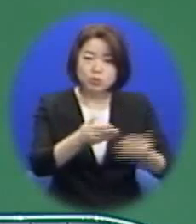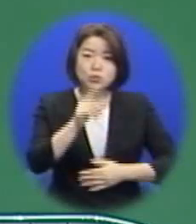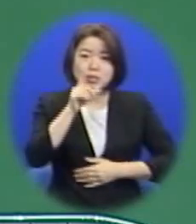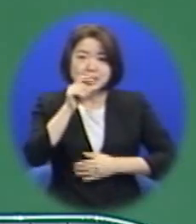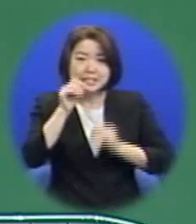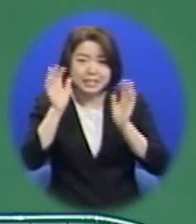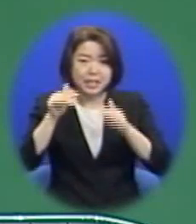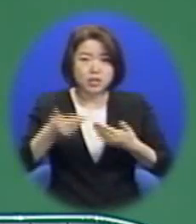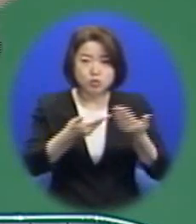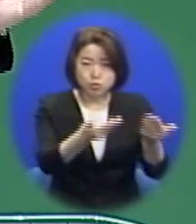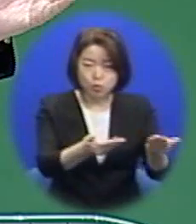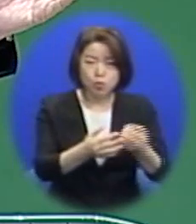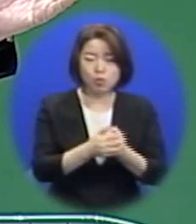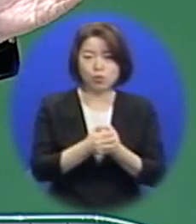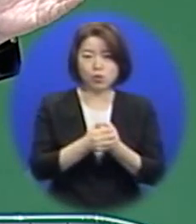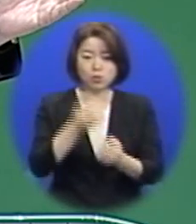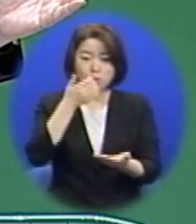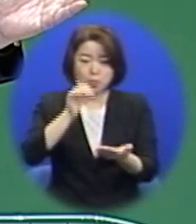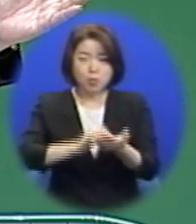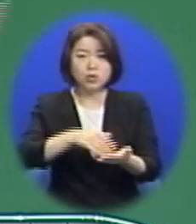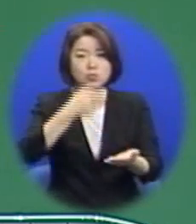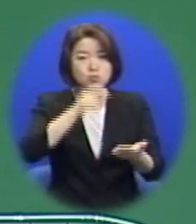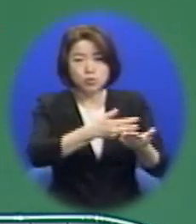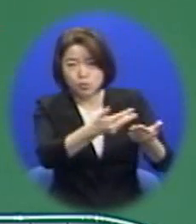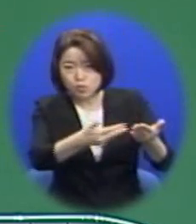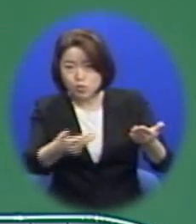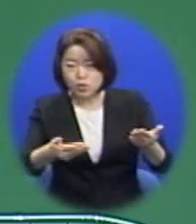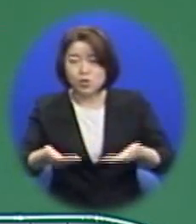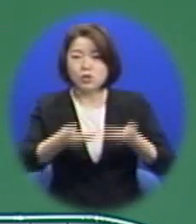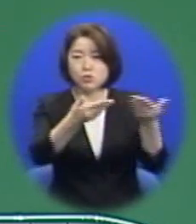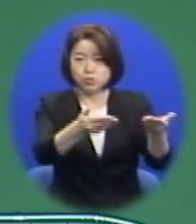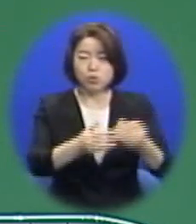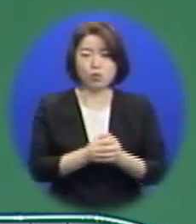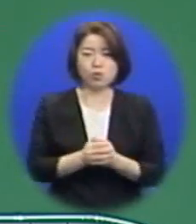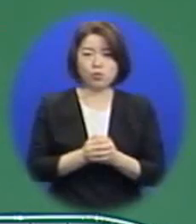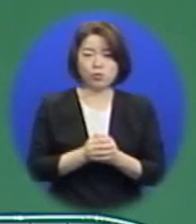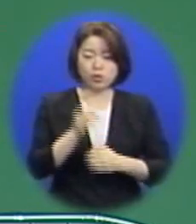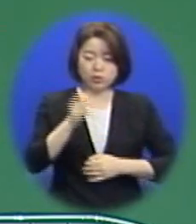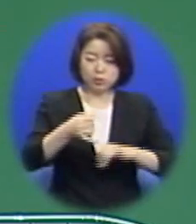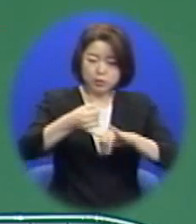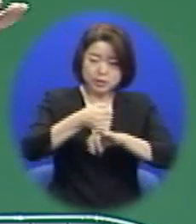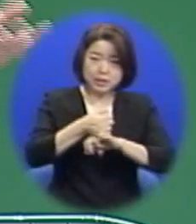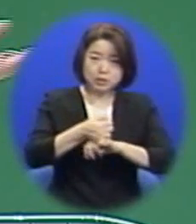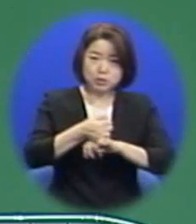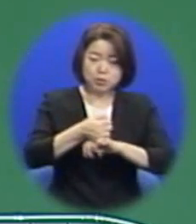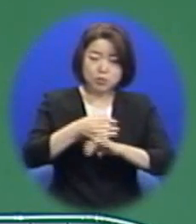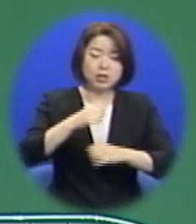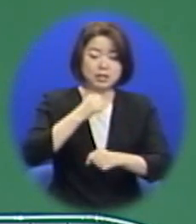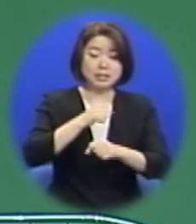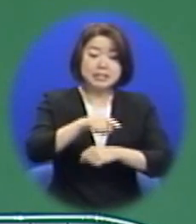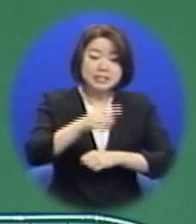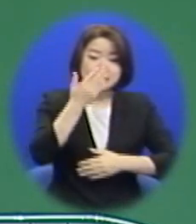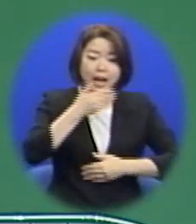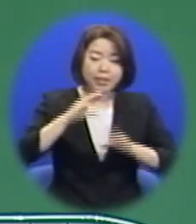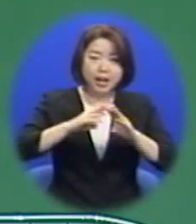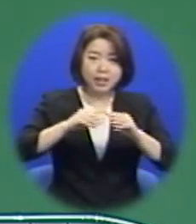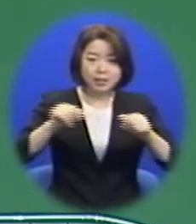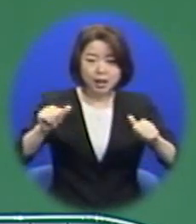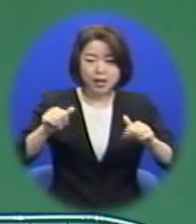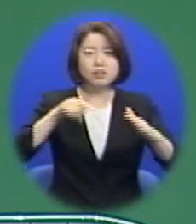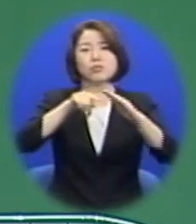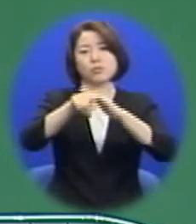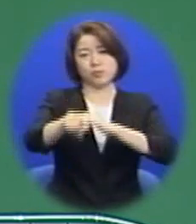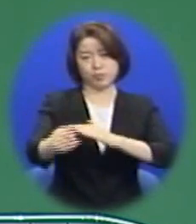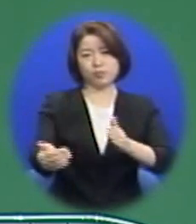물이 터져 나오게 하셔서 마시게 하시고 그리고 약속하신 가나안 땅에 들어가게 하셨습니다.